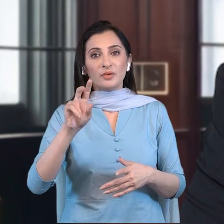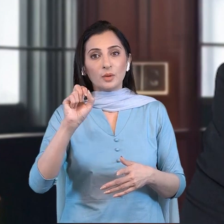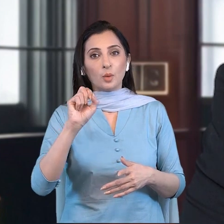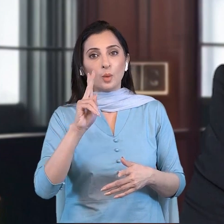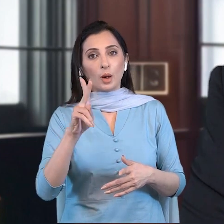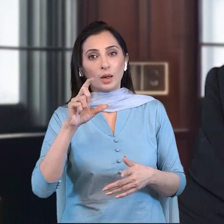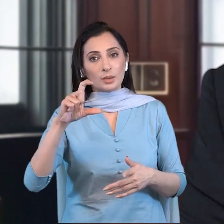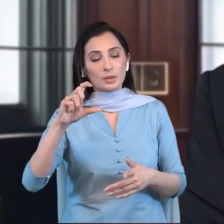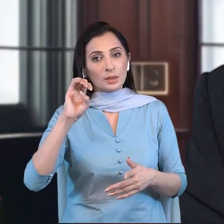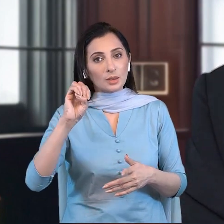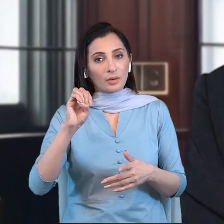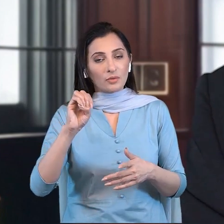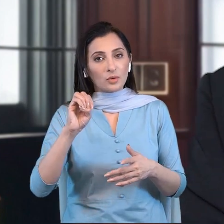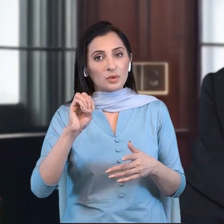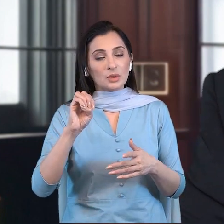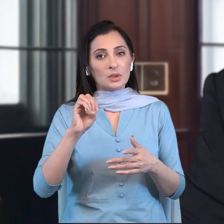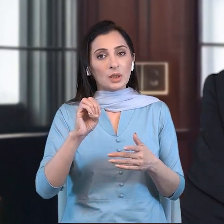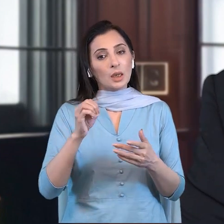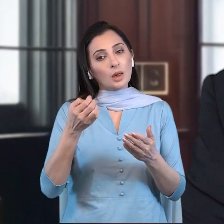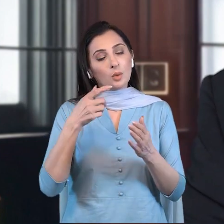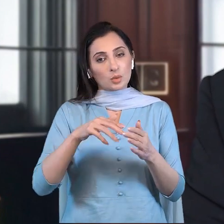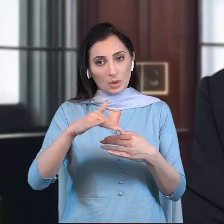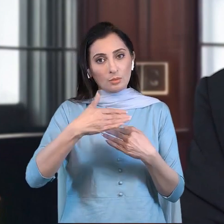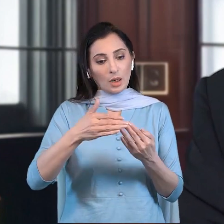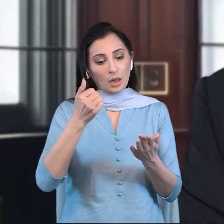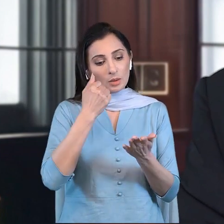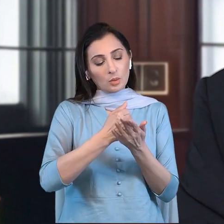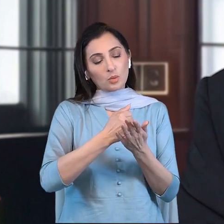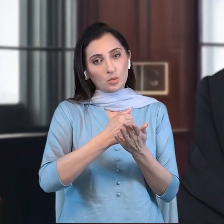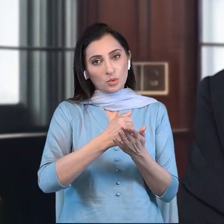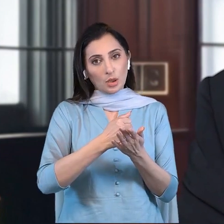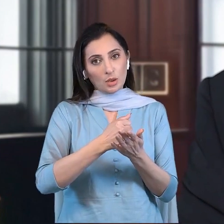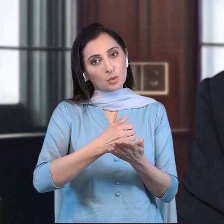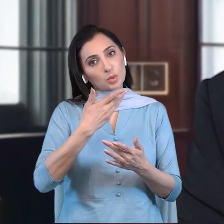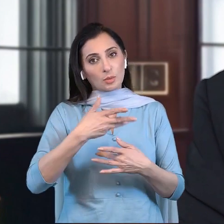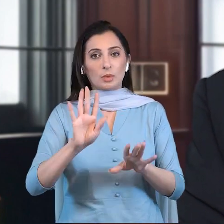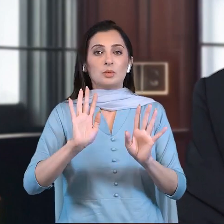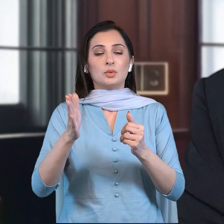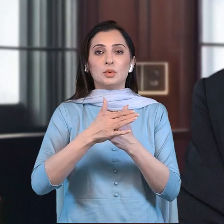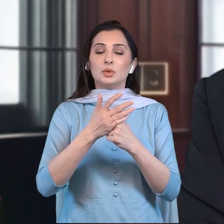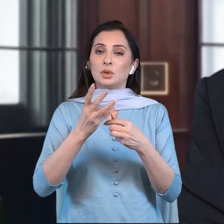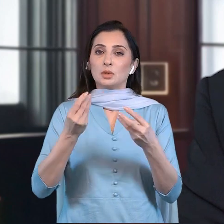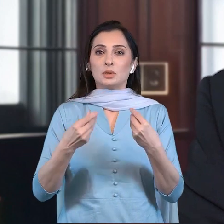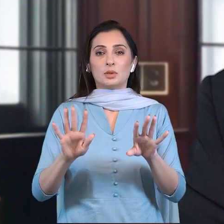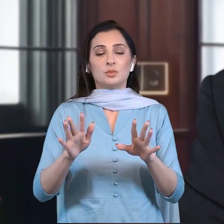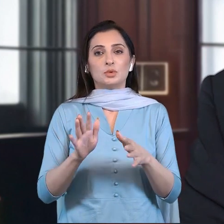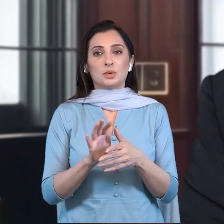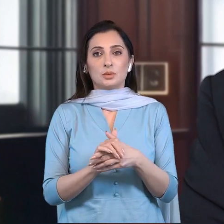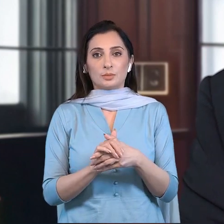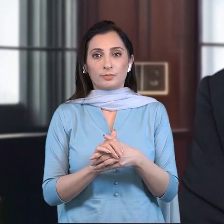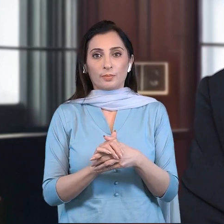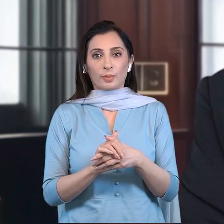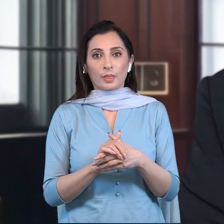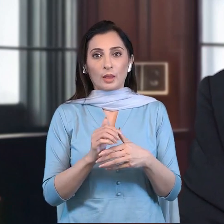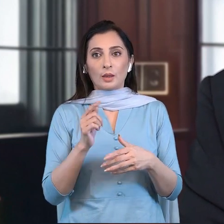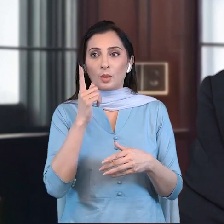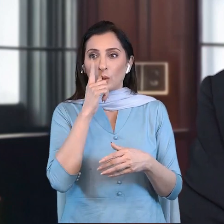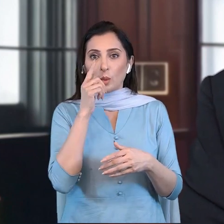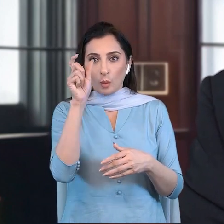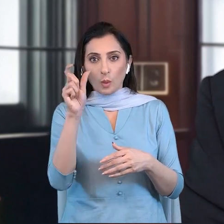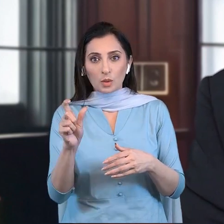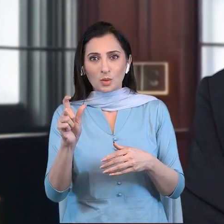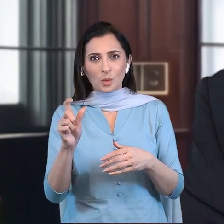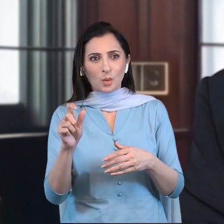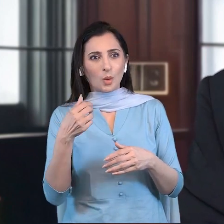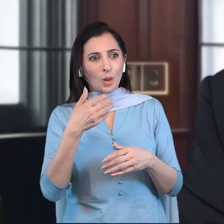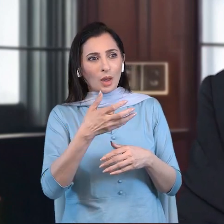جب خاتون فائل کرتی ہیں تو خاتون کے 2 طریقہ کار ہوتے ہیں. سب سے پہلے میں نے جو نکاح نامے میں اگر ان